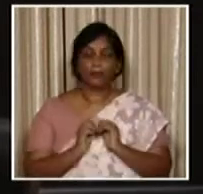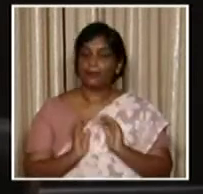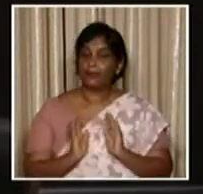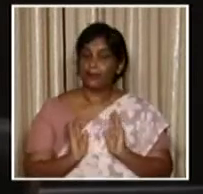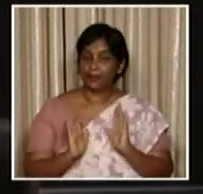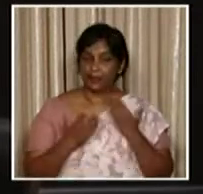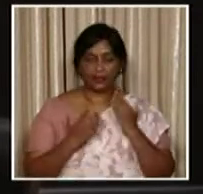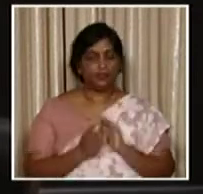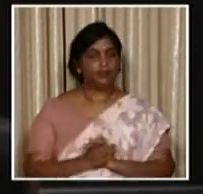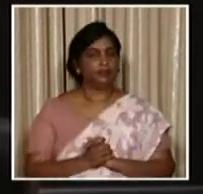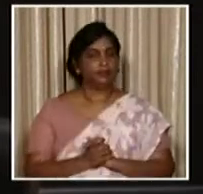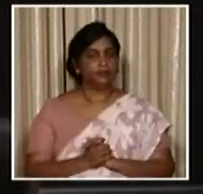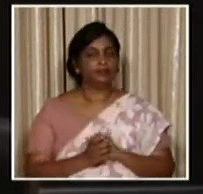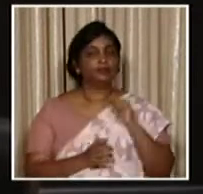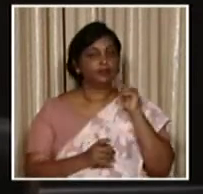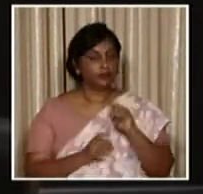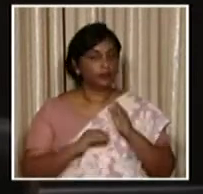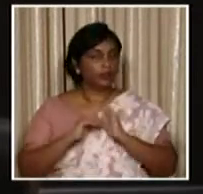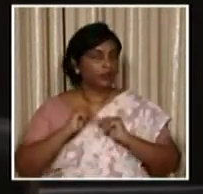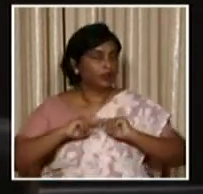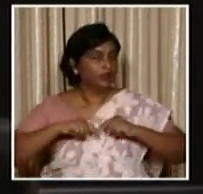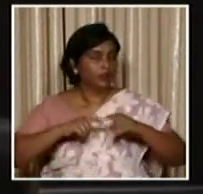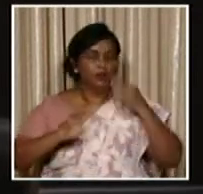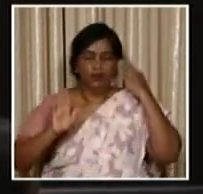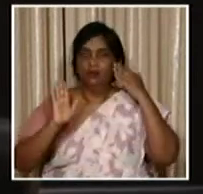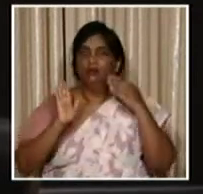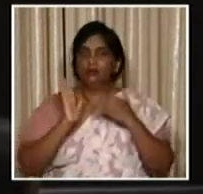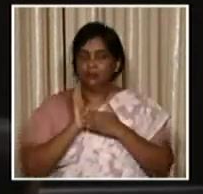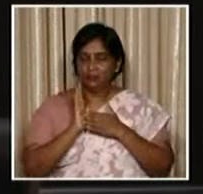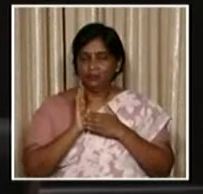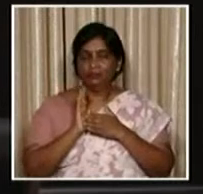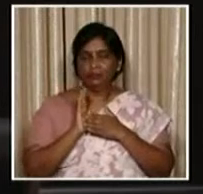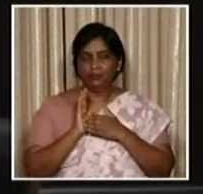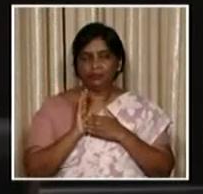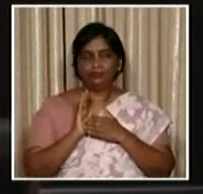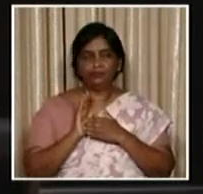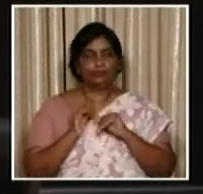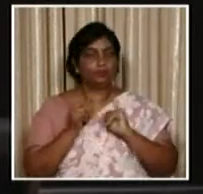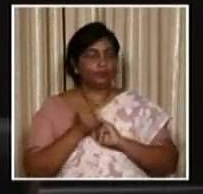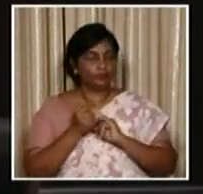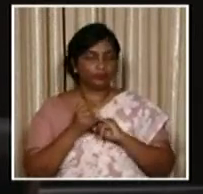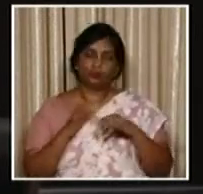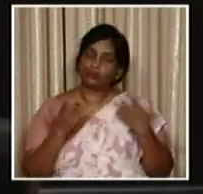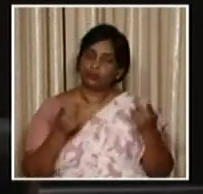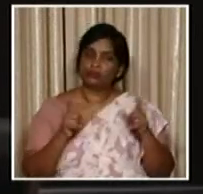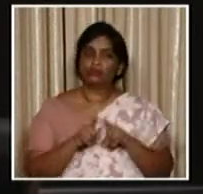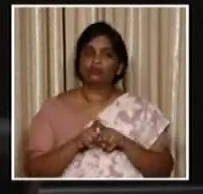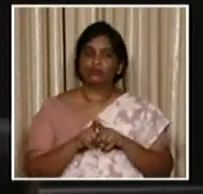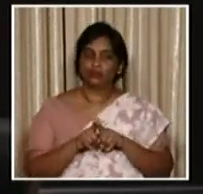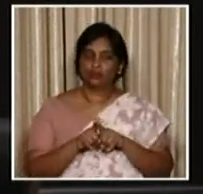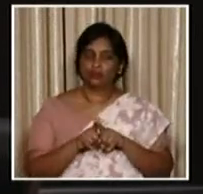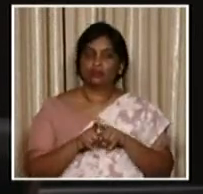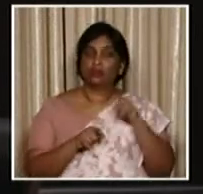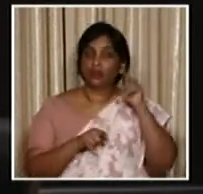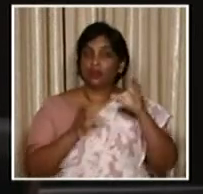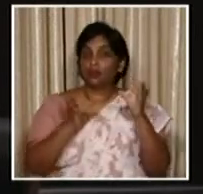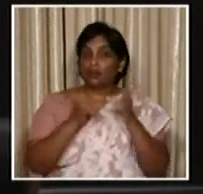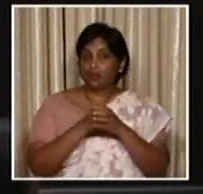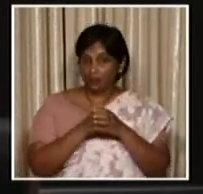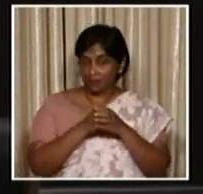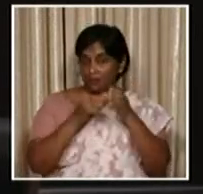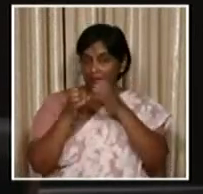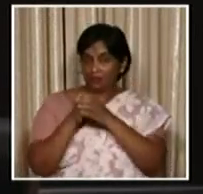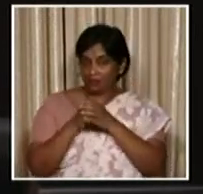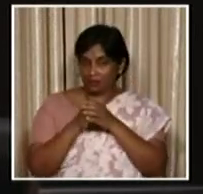කරනවා ඒ ක්‍රියාවලිය සම්බන්ධයෙන් සහරාන්ට එහෙමත් නැත්නම් ඒ ඉන්න කණ්ඩායම්